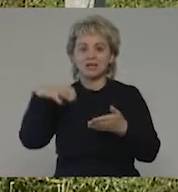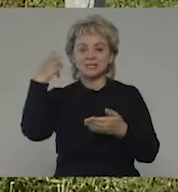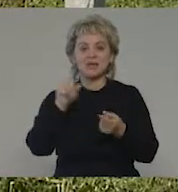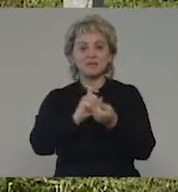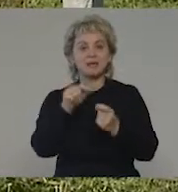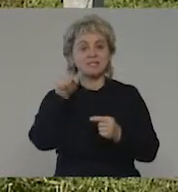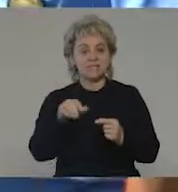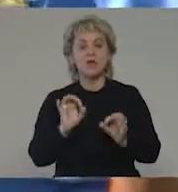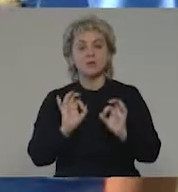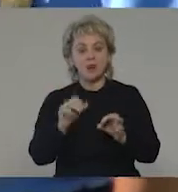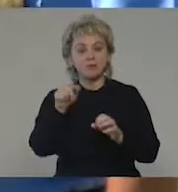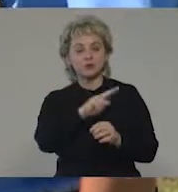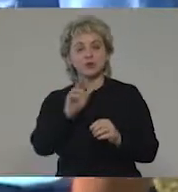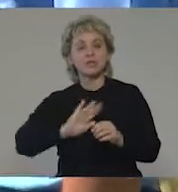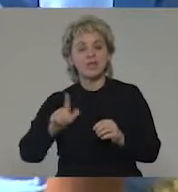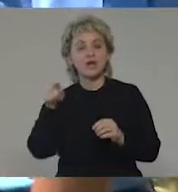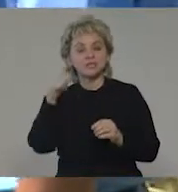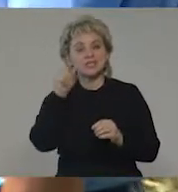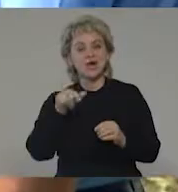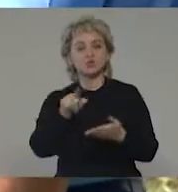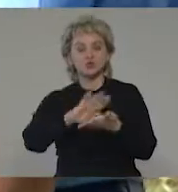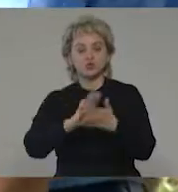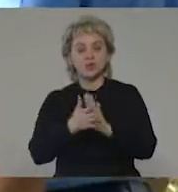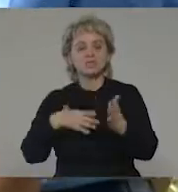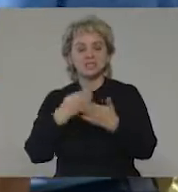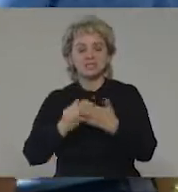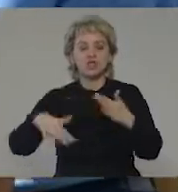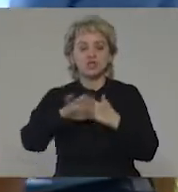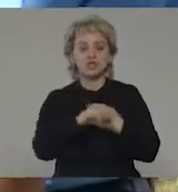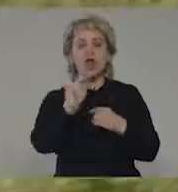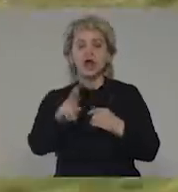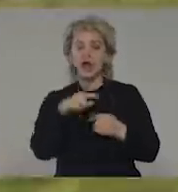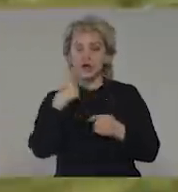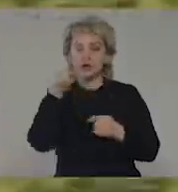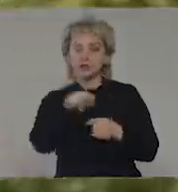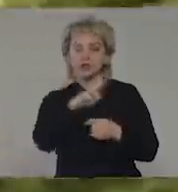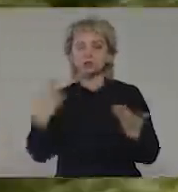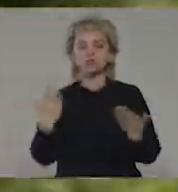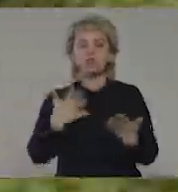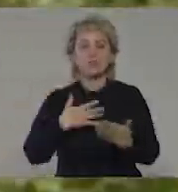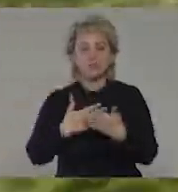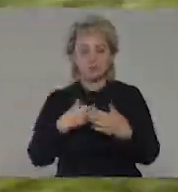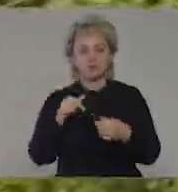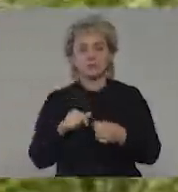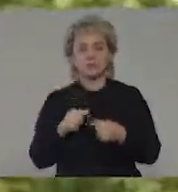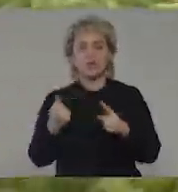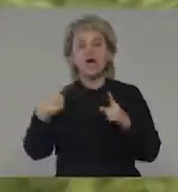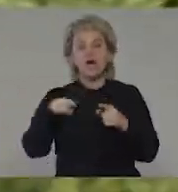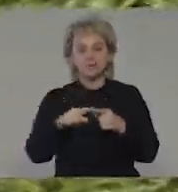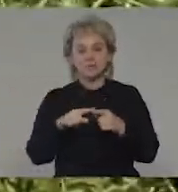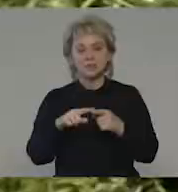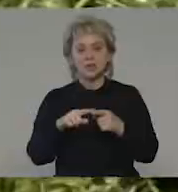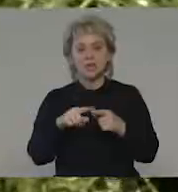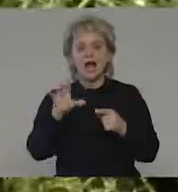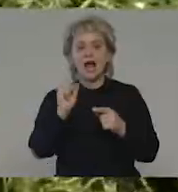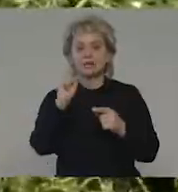ней закономерно. Кто, как не они, знают ситуацию на своей территории и, как говорится, кто чем дышит. Эта